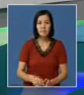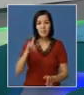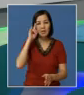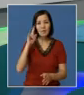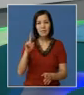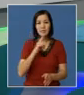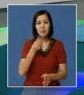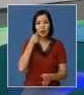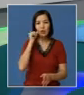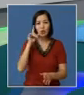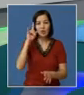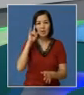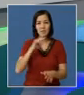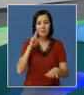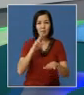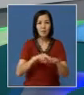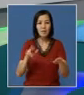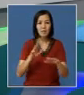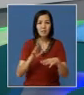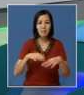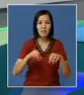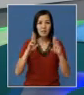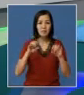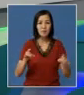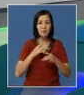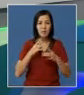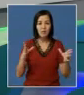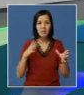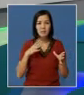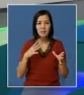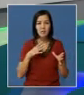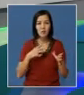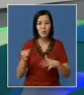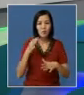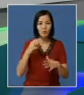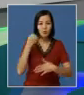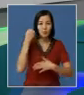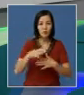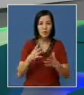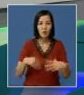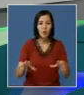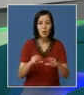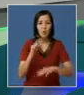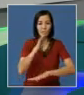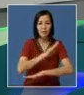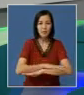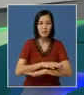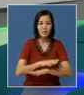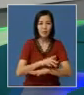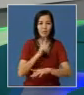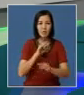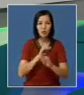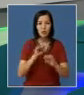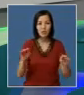Елімізде күні кеше ғана Қазақстан полициясы кәсіби мерекесін атап өтті. Айтулы күнге орай бүгін облыс орталығында қоғамдағы тәртіп пен